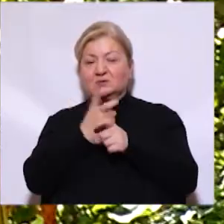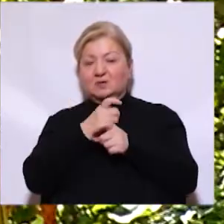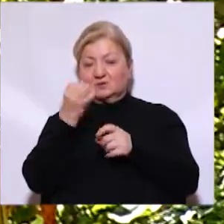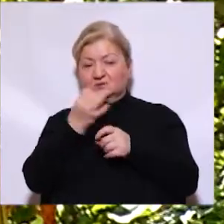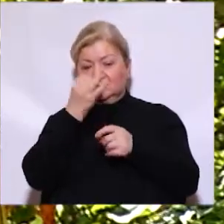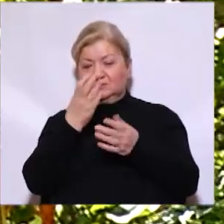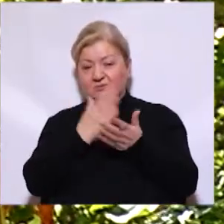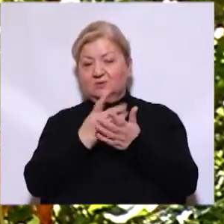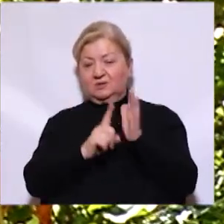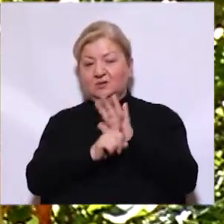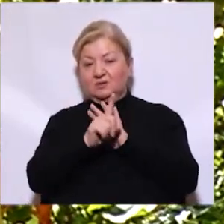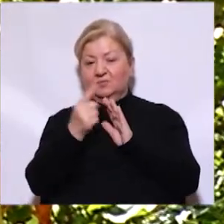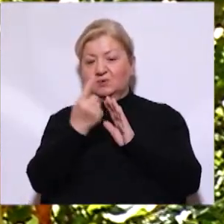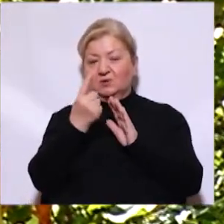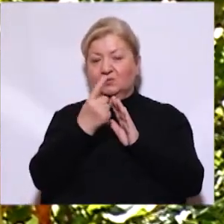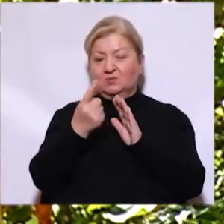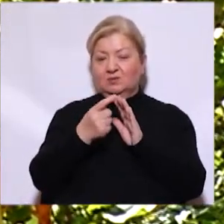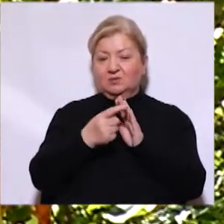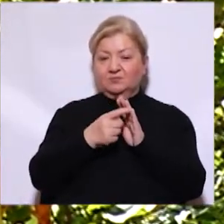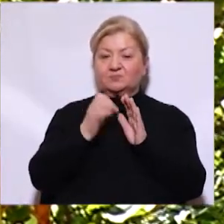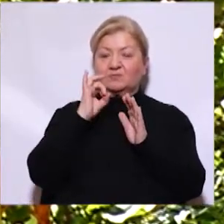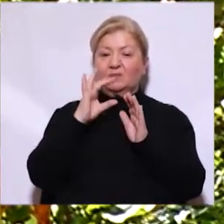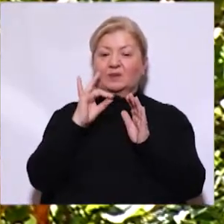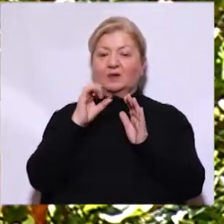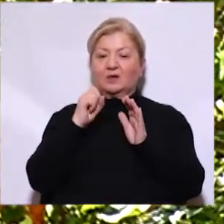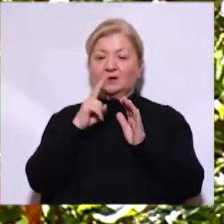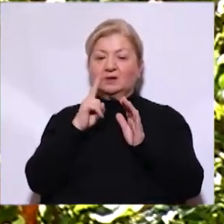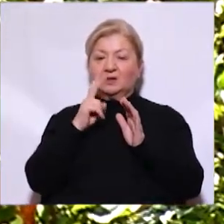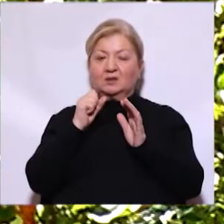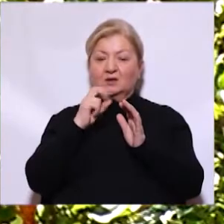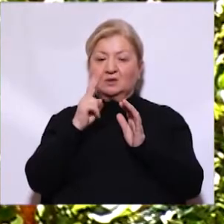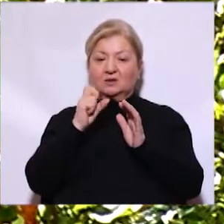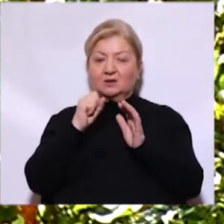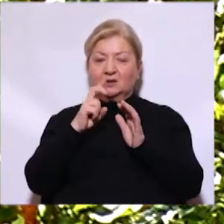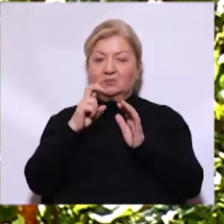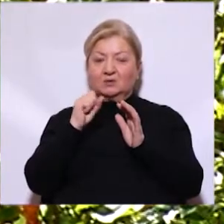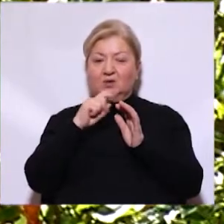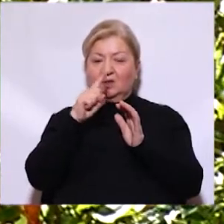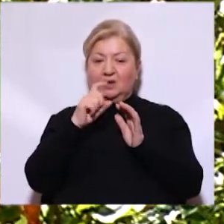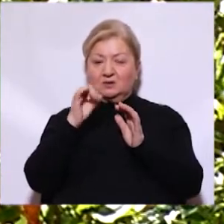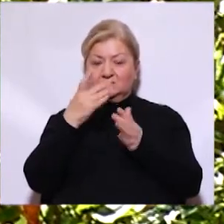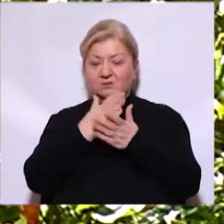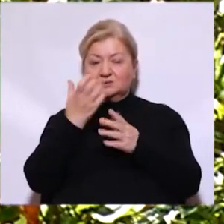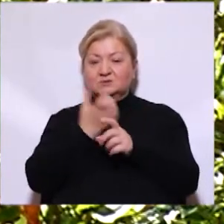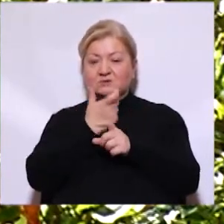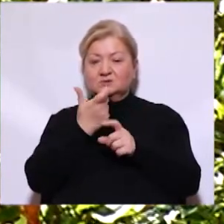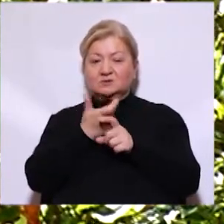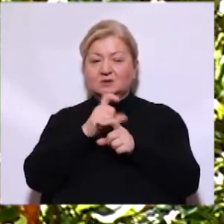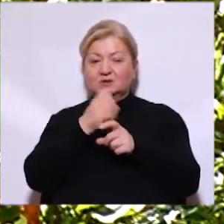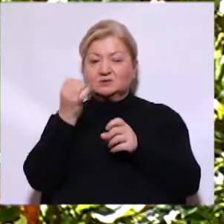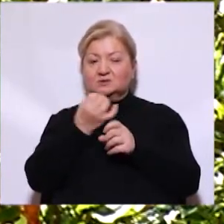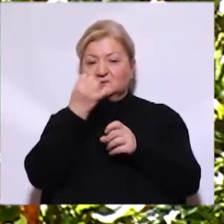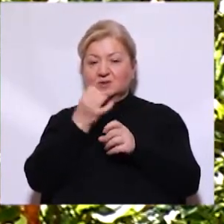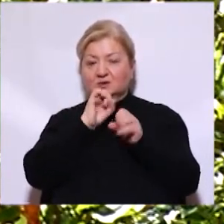რომ საინტერესო არის. მოდი დავიწყოთ პირველი წიგნით, ეს არის ირაკლი კაკაბაძის გამოსვლის წიგნი. ძალიან საინტერესო ტყვეა